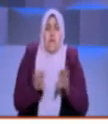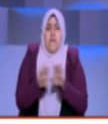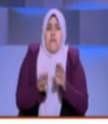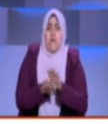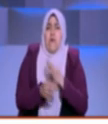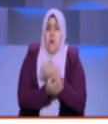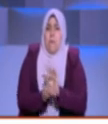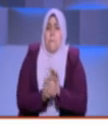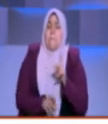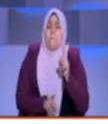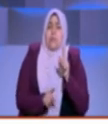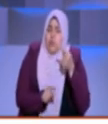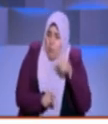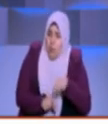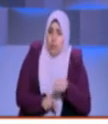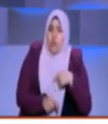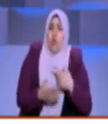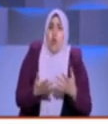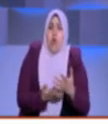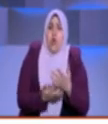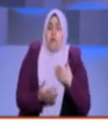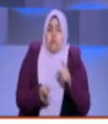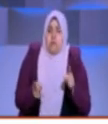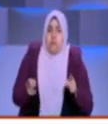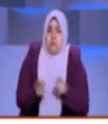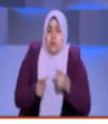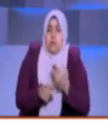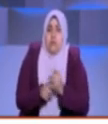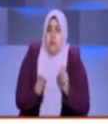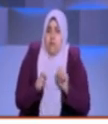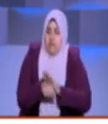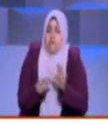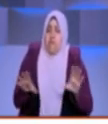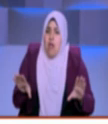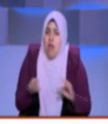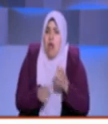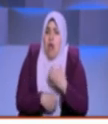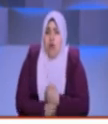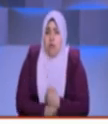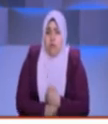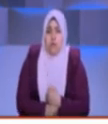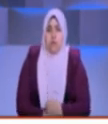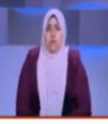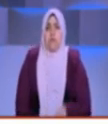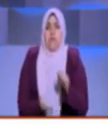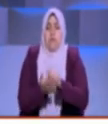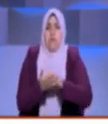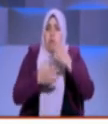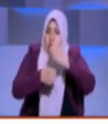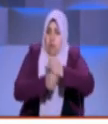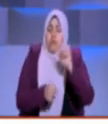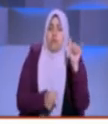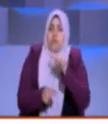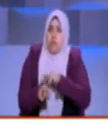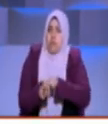الأمور تبدو أقل ولو بقليل عن أغلب الدول التي أقرت حزمة إجراءات وقائية بدت شديدة